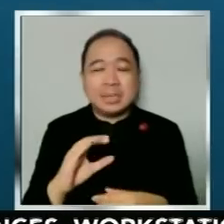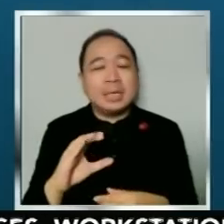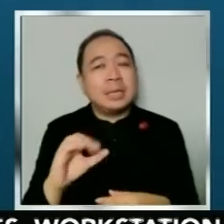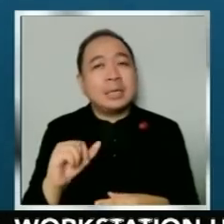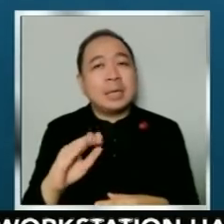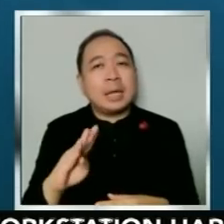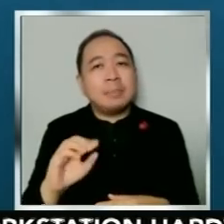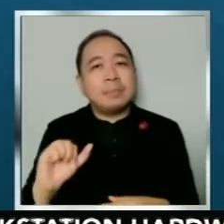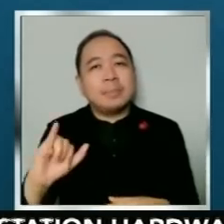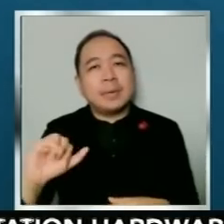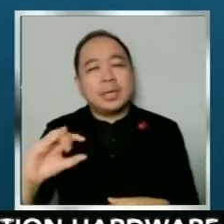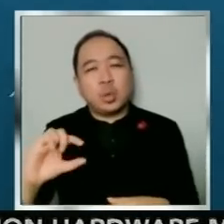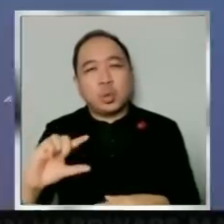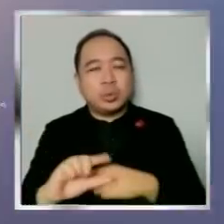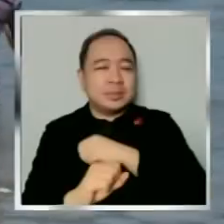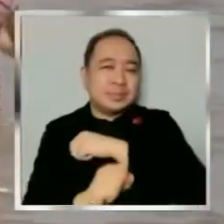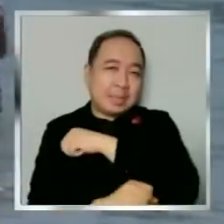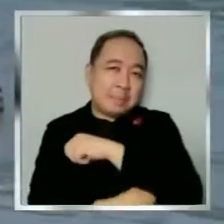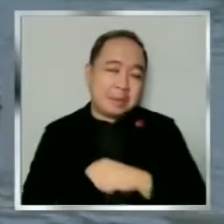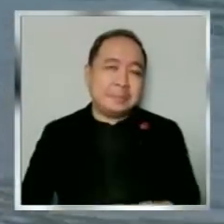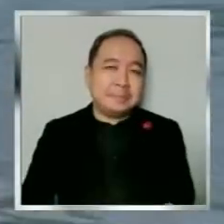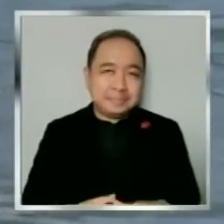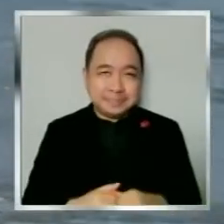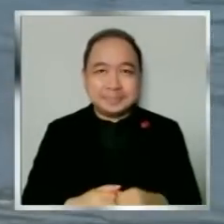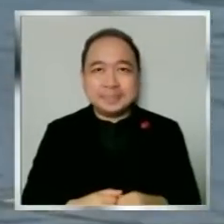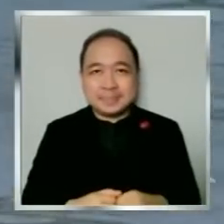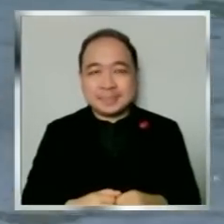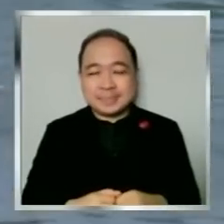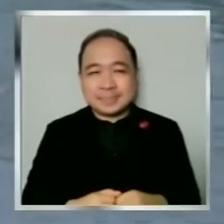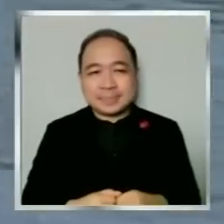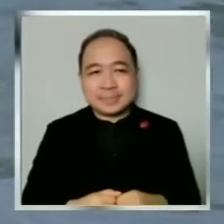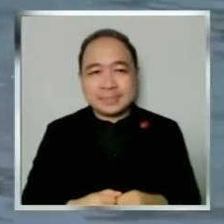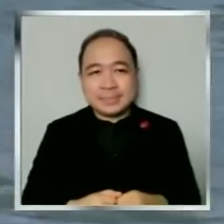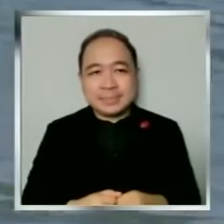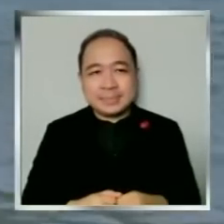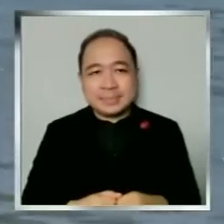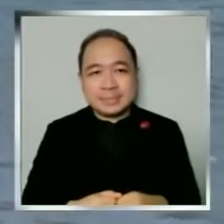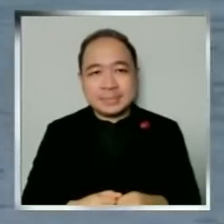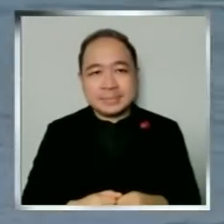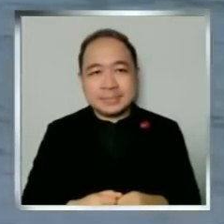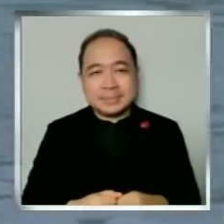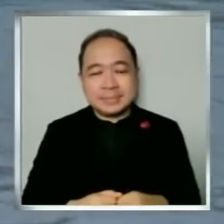Kalbayog, Samar, para sa GMA Integrated News, Marie Zumali, Nakatutok, 24 Oras.